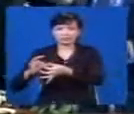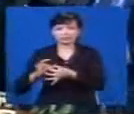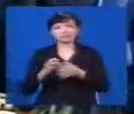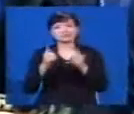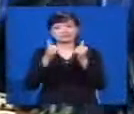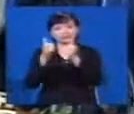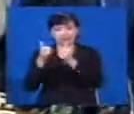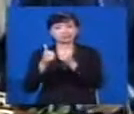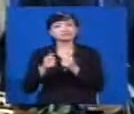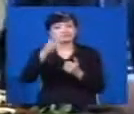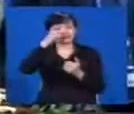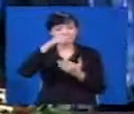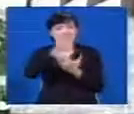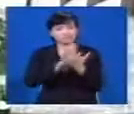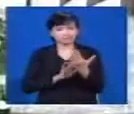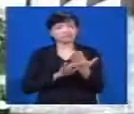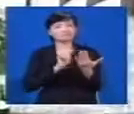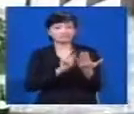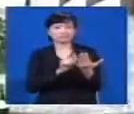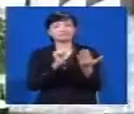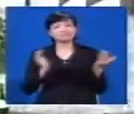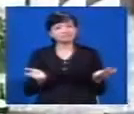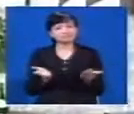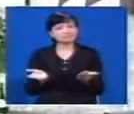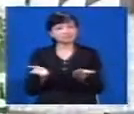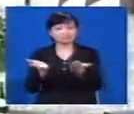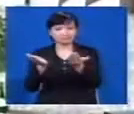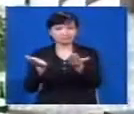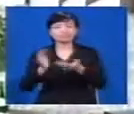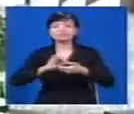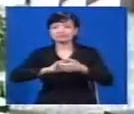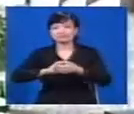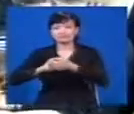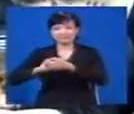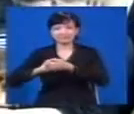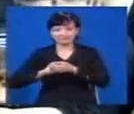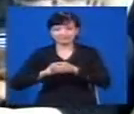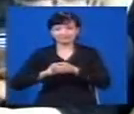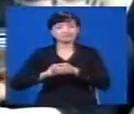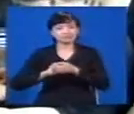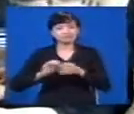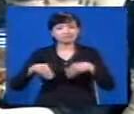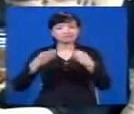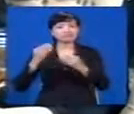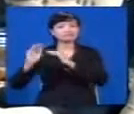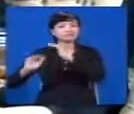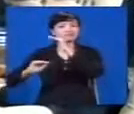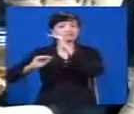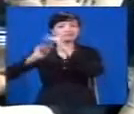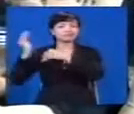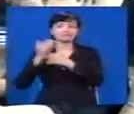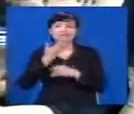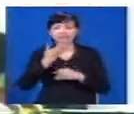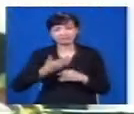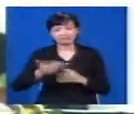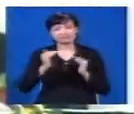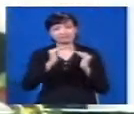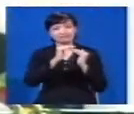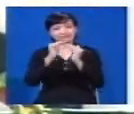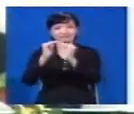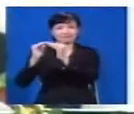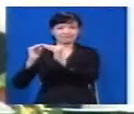าทของไทยในการเป็นประเทศผู้ให้การสนับสนุนและให้ความร่วมมือเพื่อทำให้เกิดการเจริญเติบโตอย่างยั่งยืนด้วยความเท่าเทียมใน